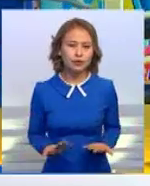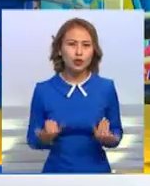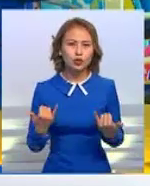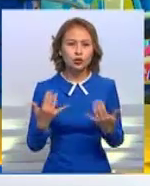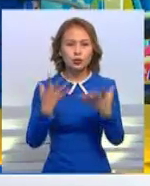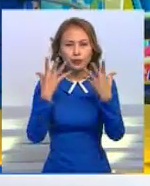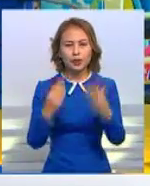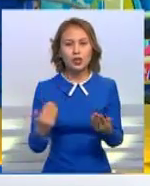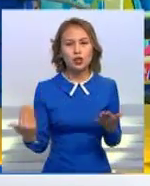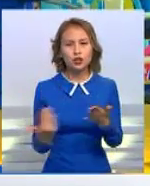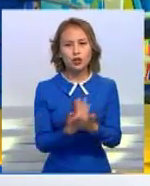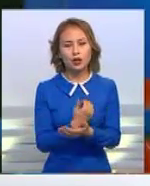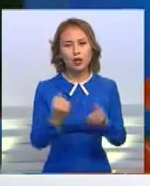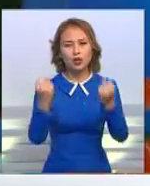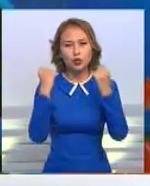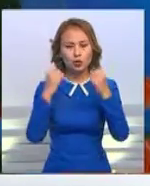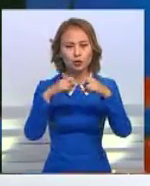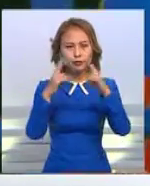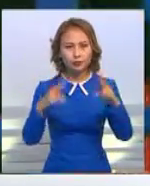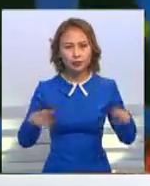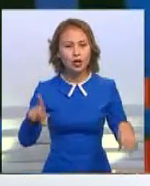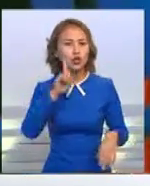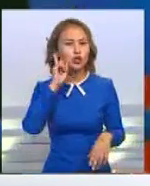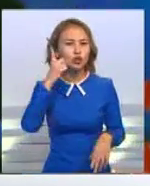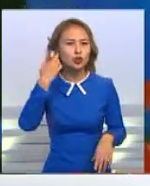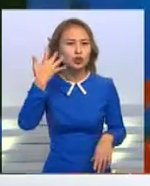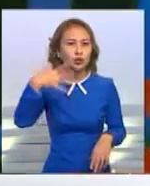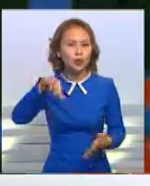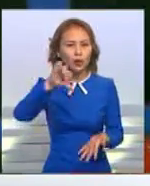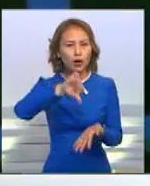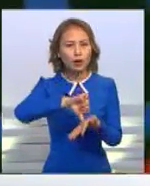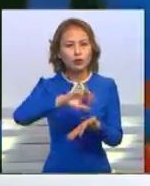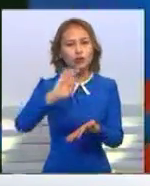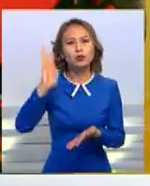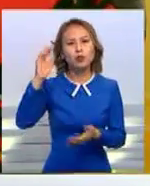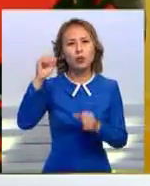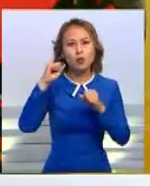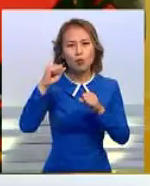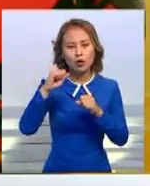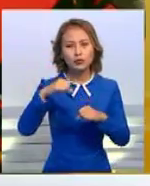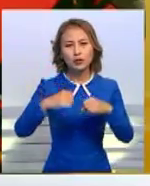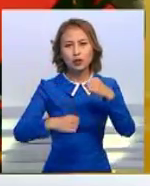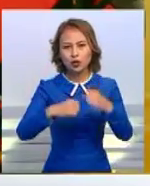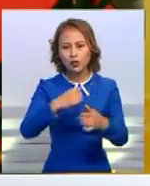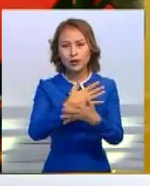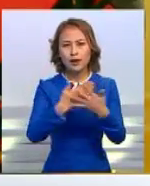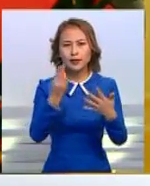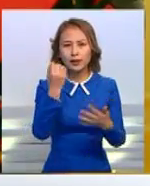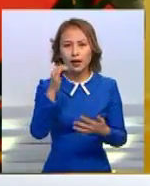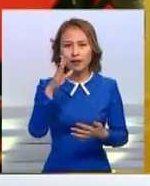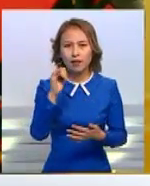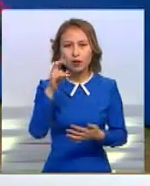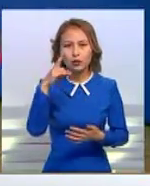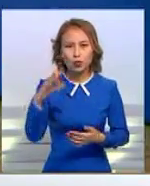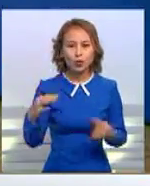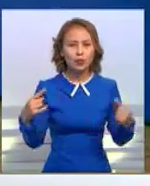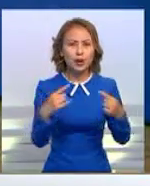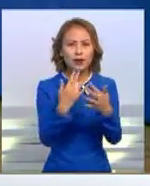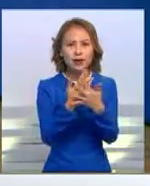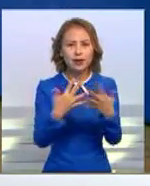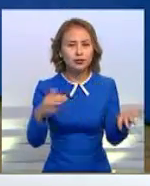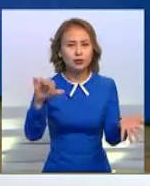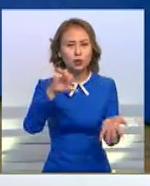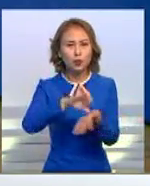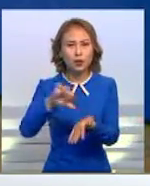Бүгінде жаңа спорт кешенінде 150 жас шынығып жүр. Болашақ бокс, күрес, тайквондо шеберлеріне барлық жағдай жасалған.